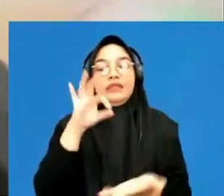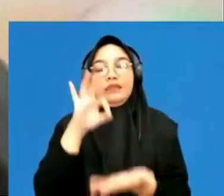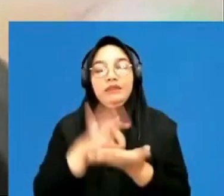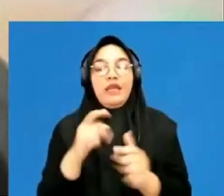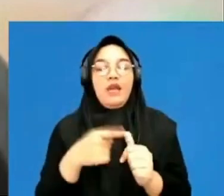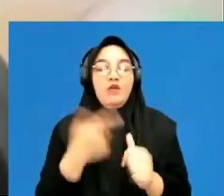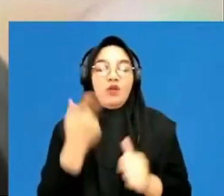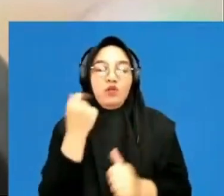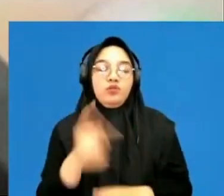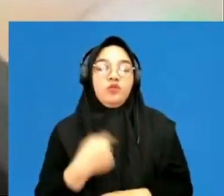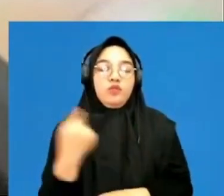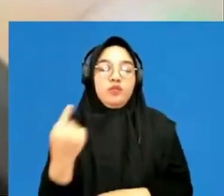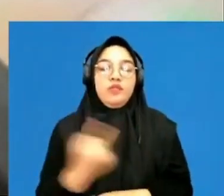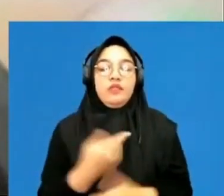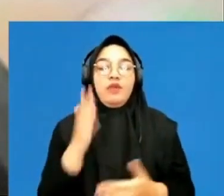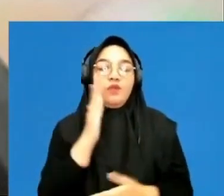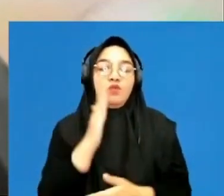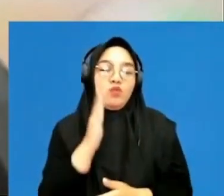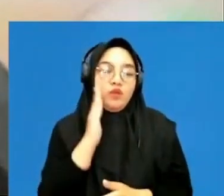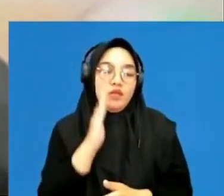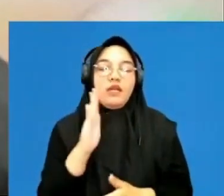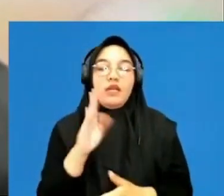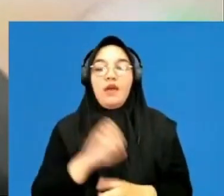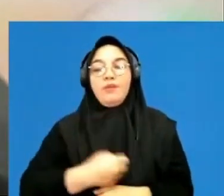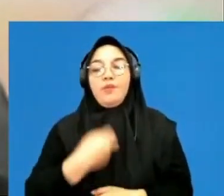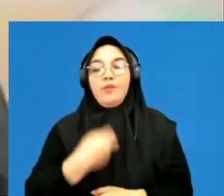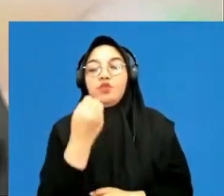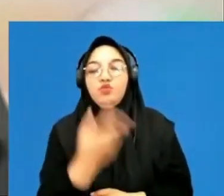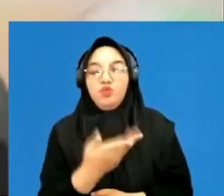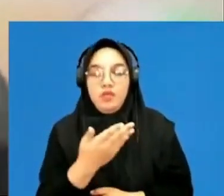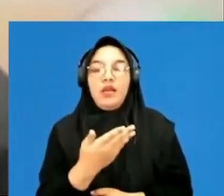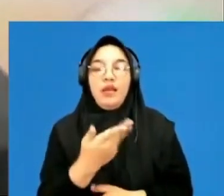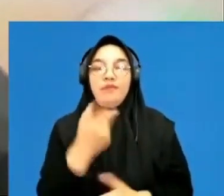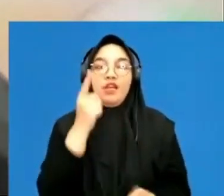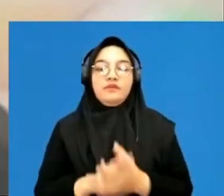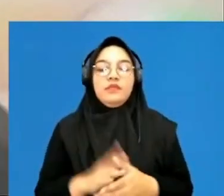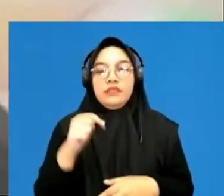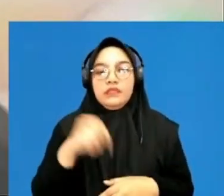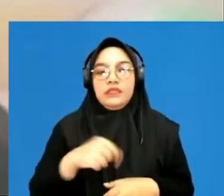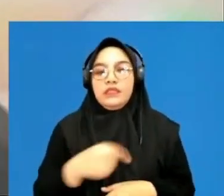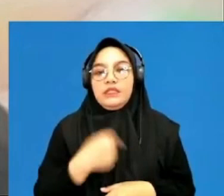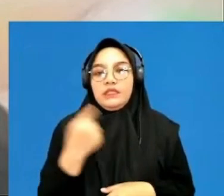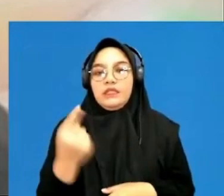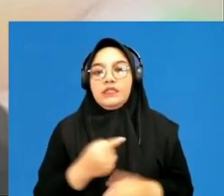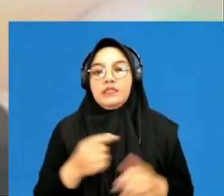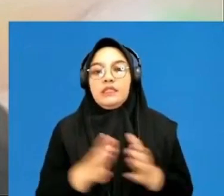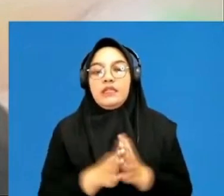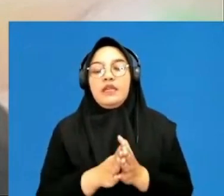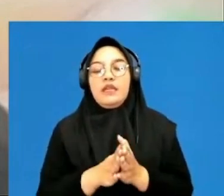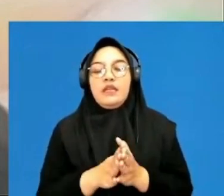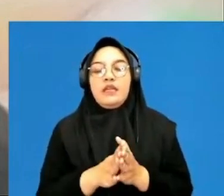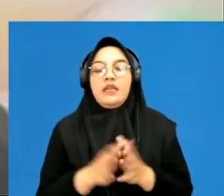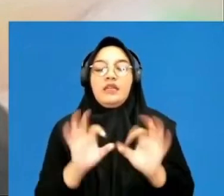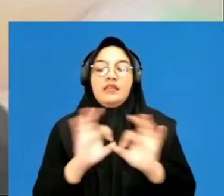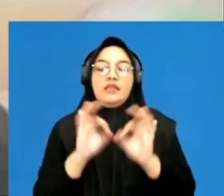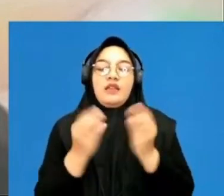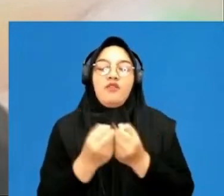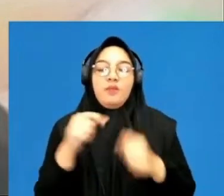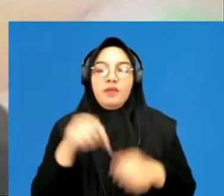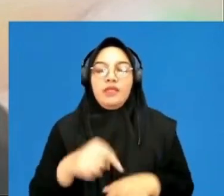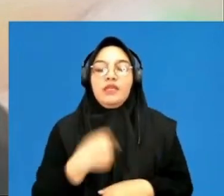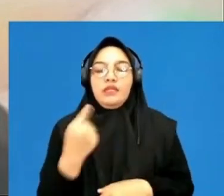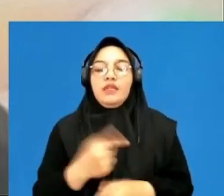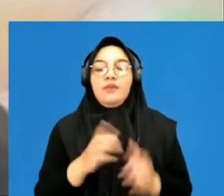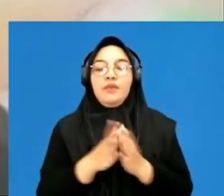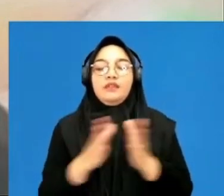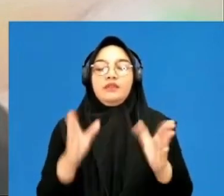Pemuda bersuara dan menentukan pilihannya untuk masa depan yang akan mereka hadapi nantinya mereka yang forum ini gitu ya kita bisa Banyak kita berbicara tentang